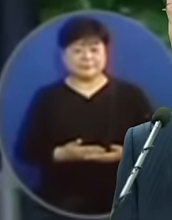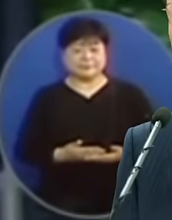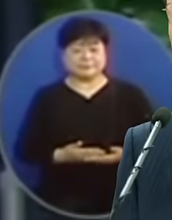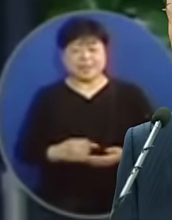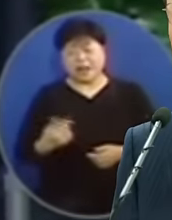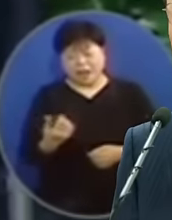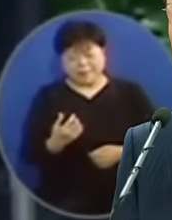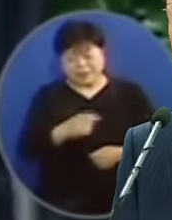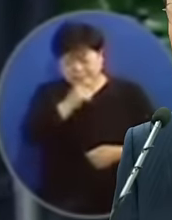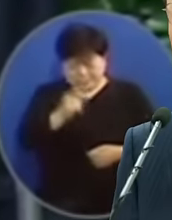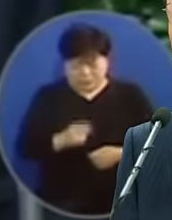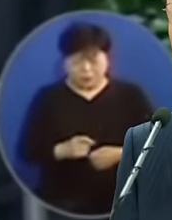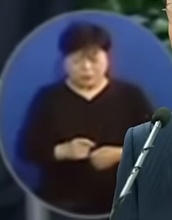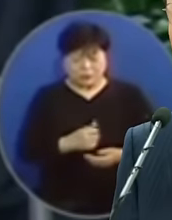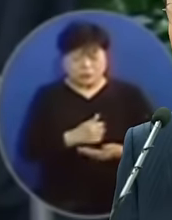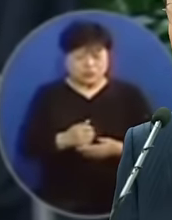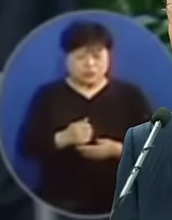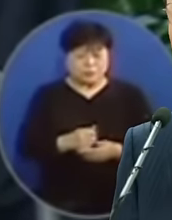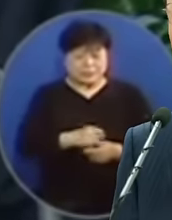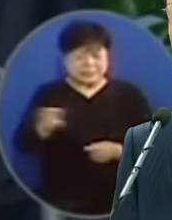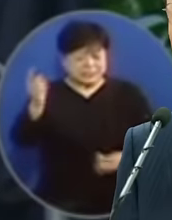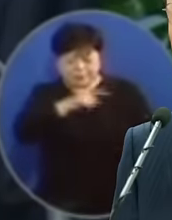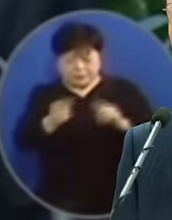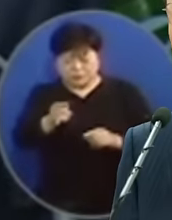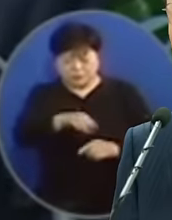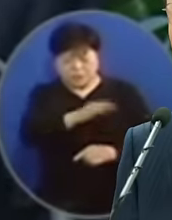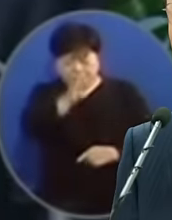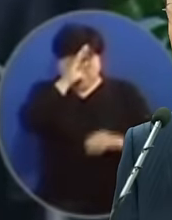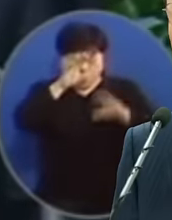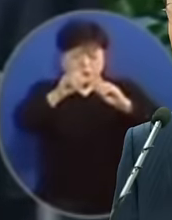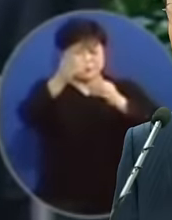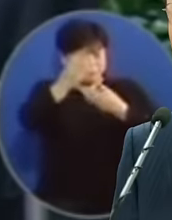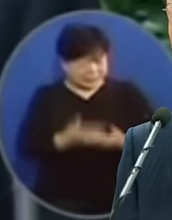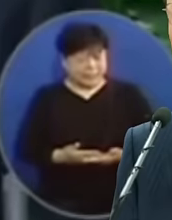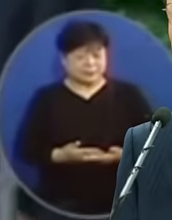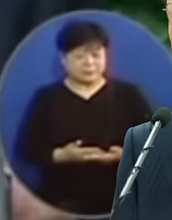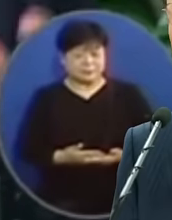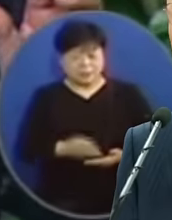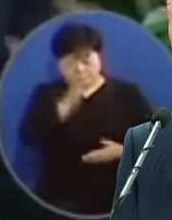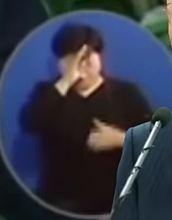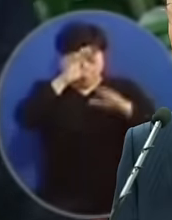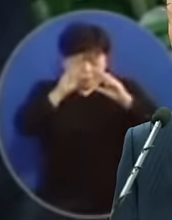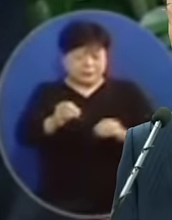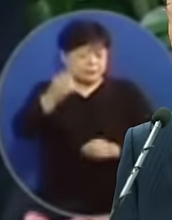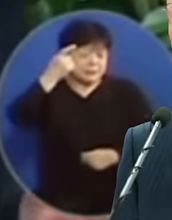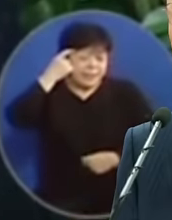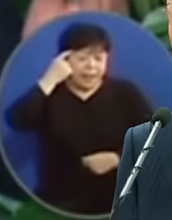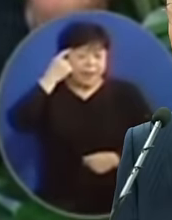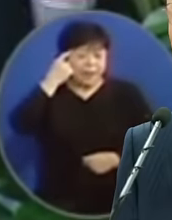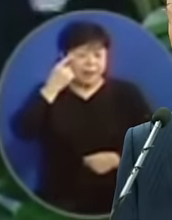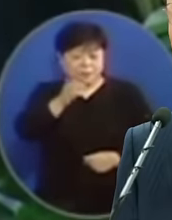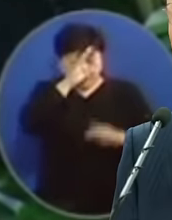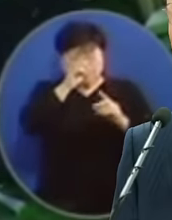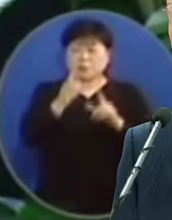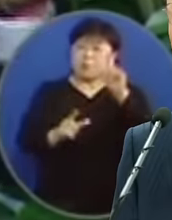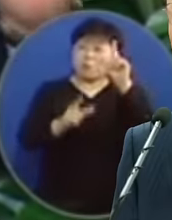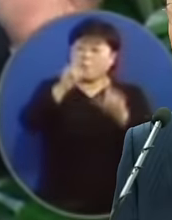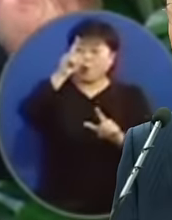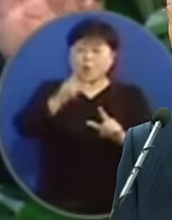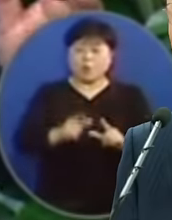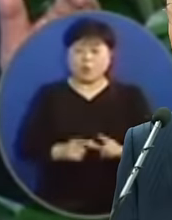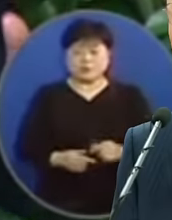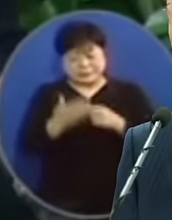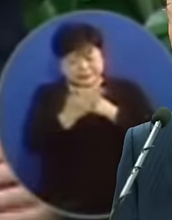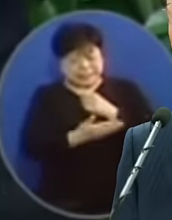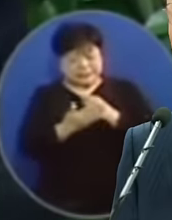때도 기록된 바 제가 채찍에 맞음으로 너희가 나음을 얻었나니. 나음을 받은 것을 생각하고 나음 받은 나의 모습을